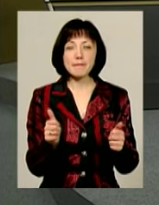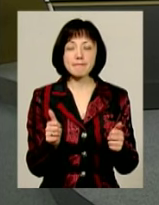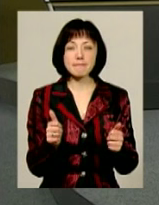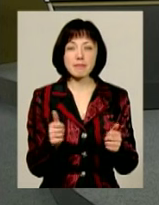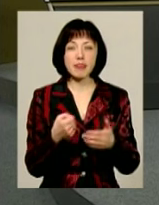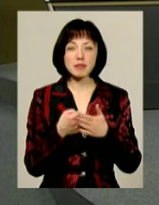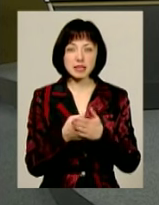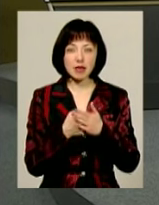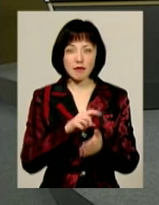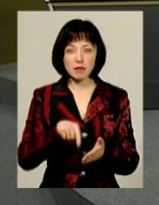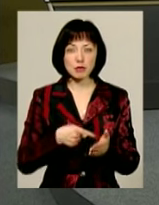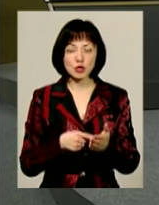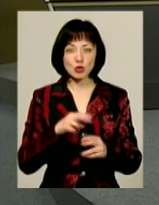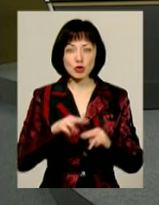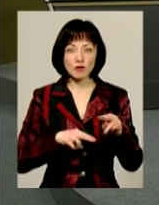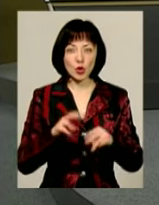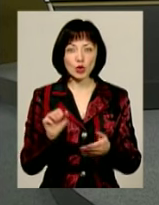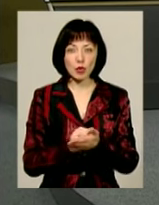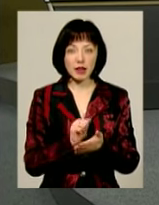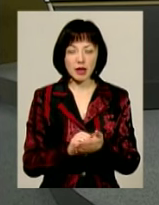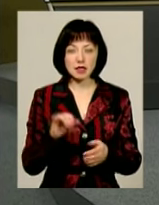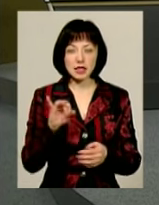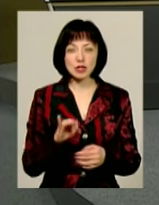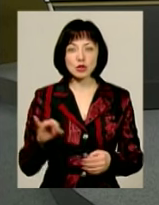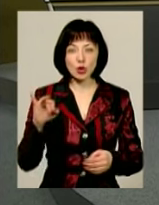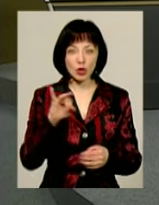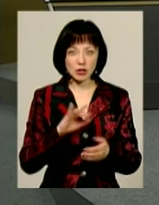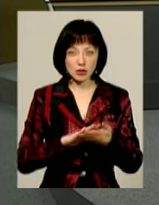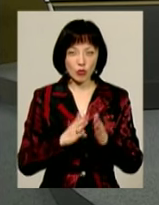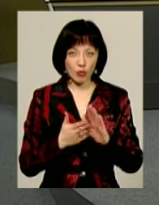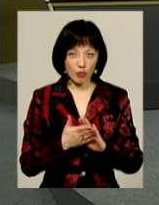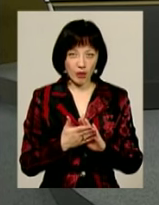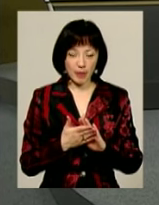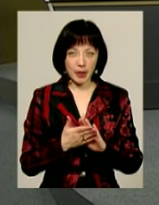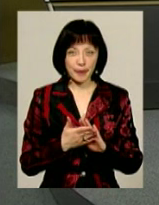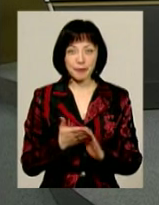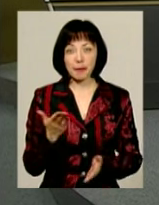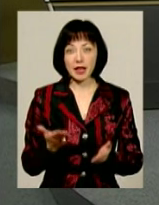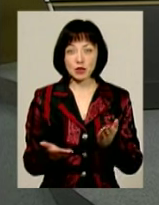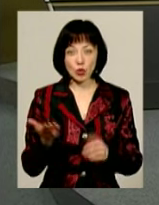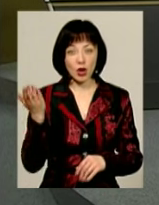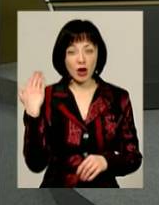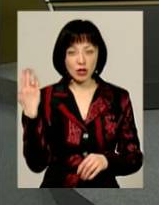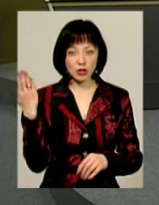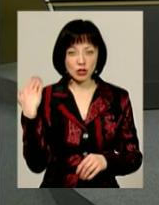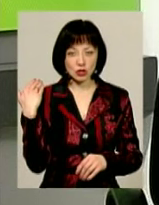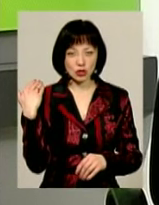на підставі містобудівної документації та за історично складеними умовами. Тобто, якщо раніше